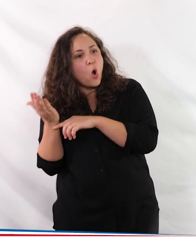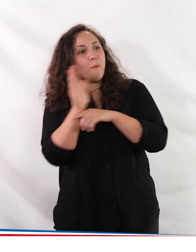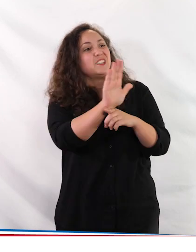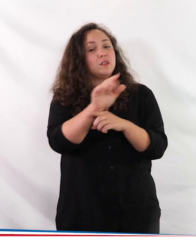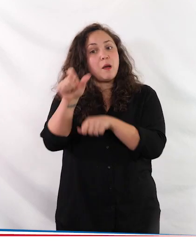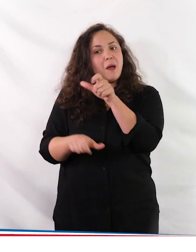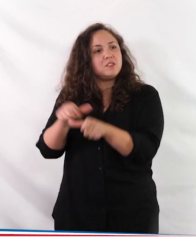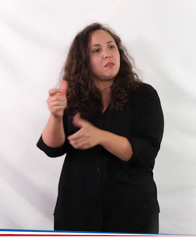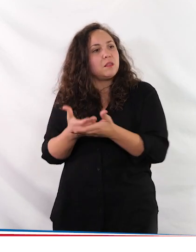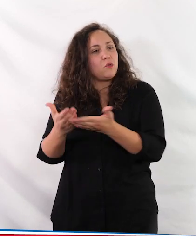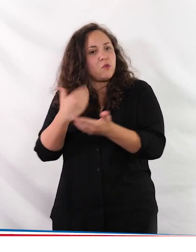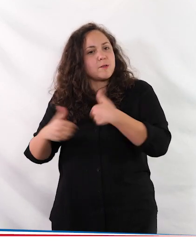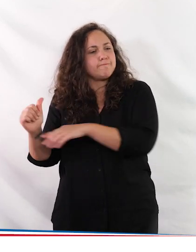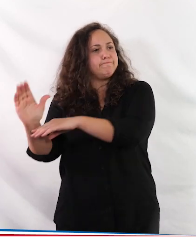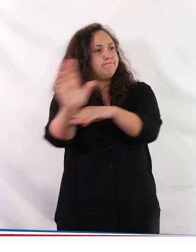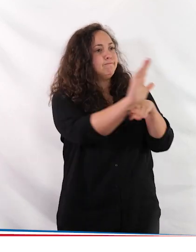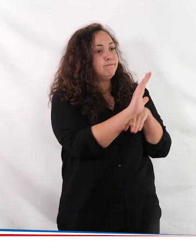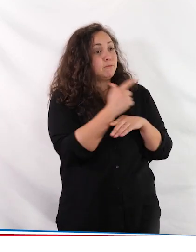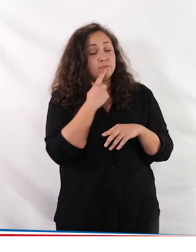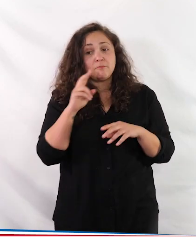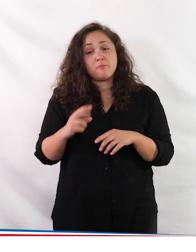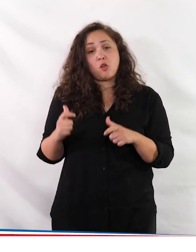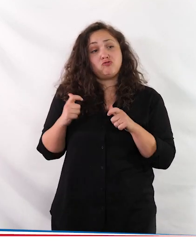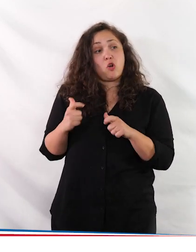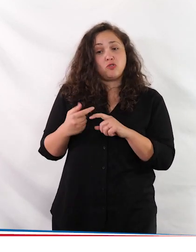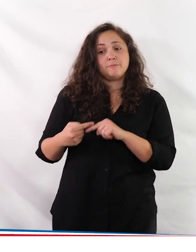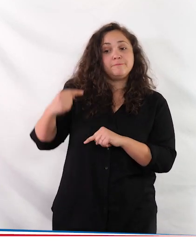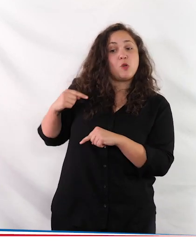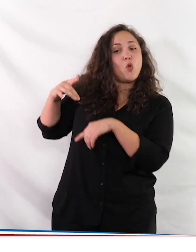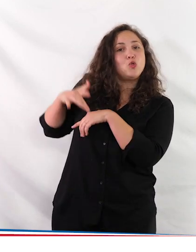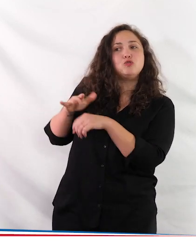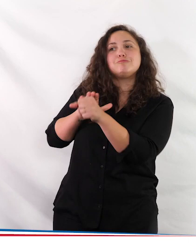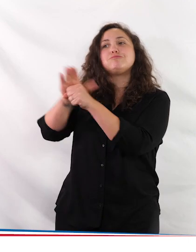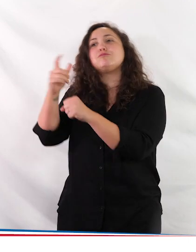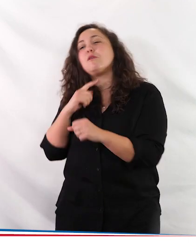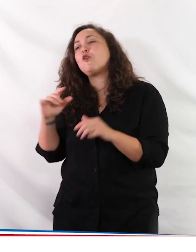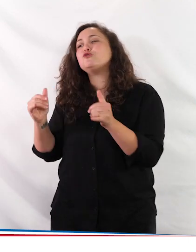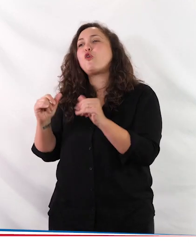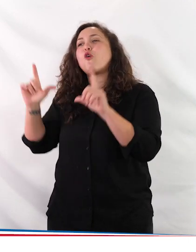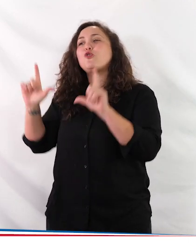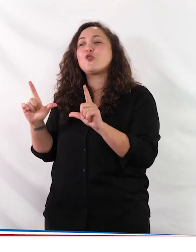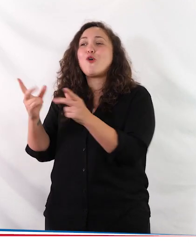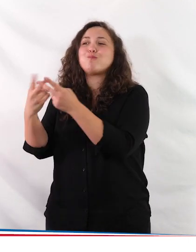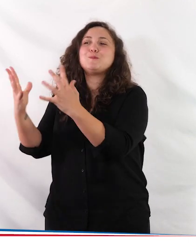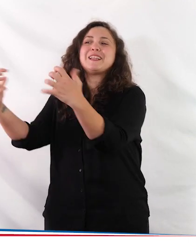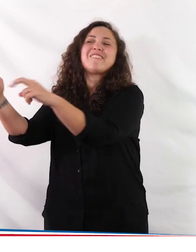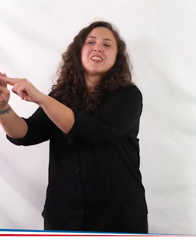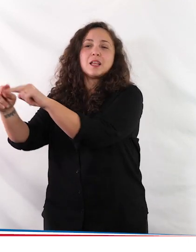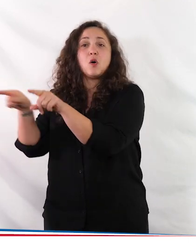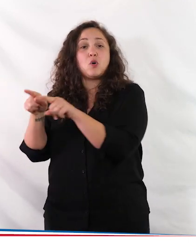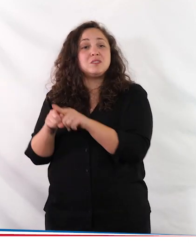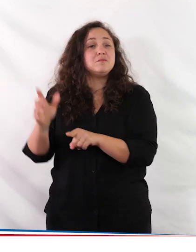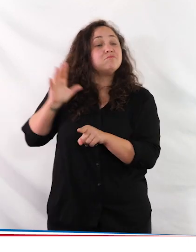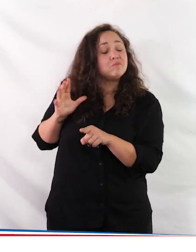la représentation des personnes en situation de handicap. J'ai eu la chance d'aller notamment aux Jeux de Tokyo, il n'y avait pas de